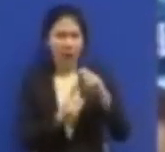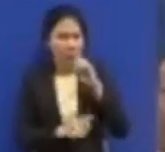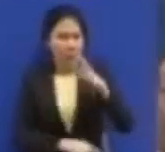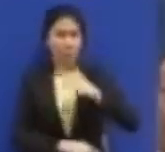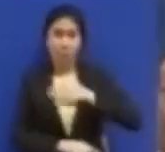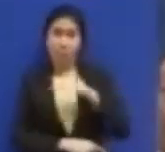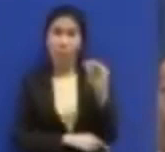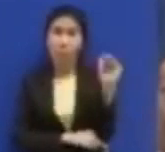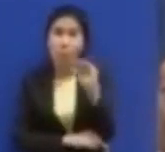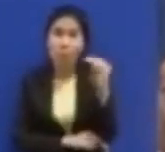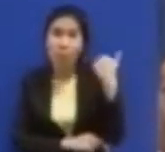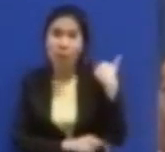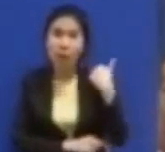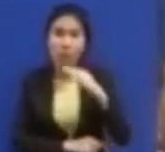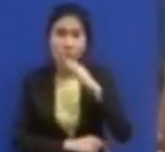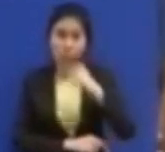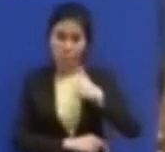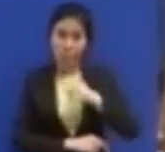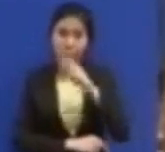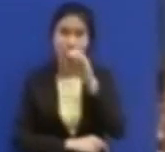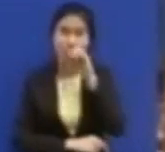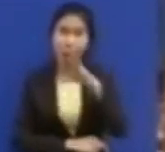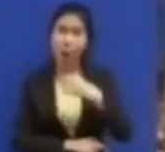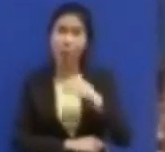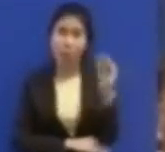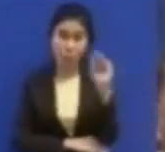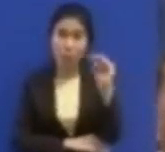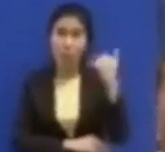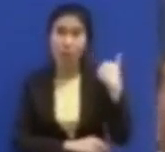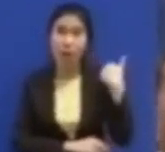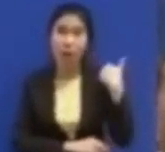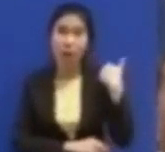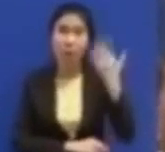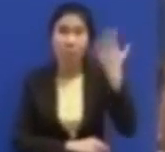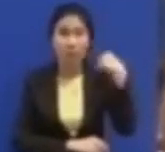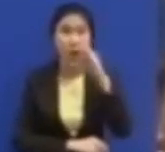งไหนบ้างครับผมพูดว่ามีงูเห่าเนี่ยถ้ามีจับผัดเผ็ดไปนะครับ